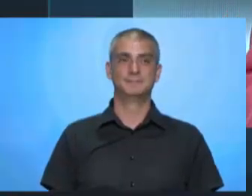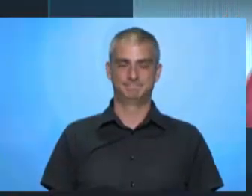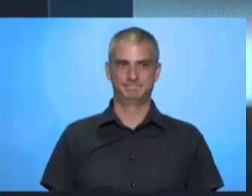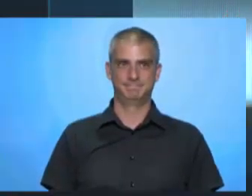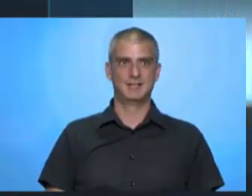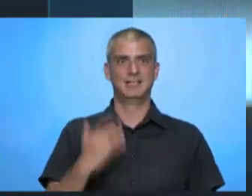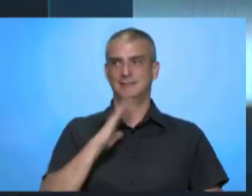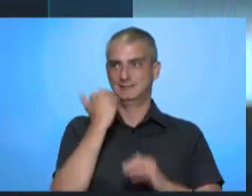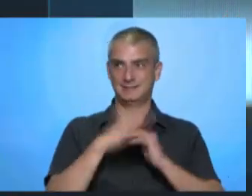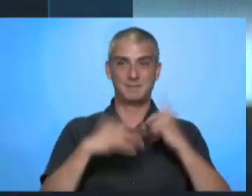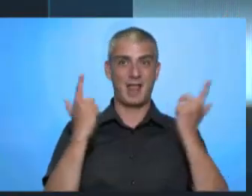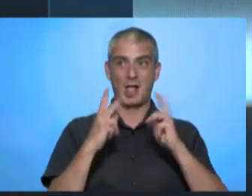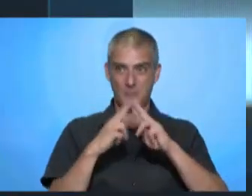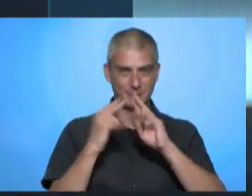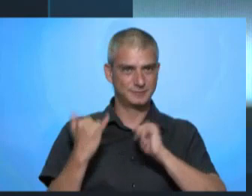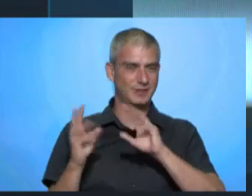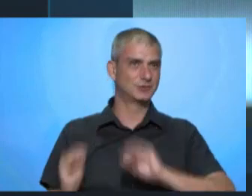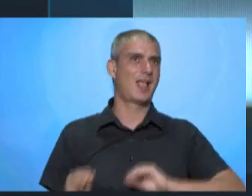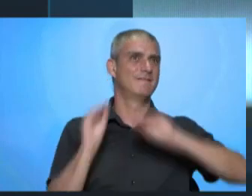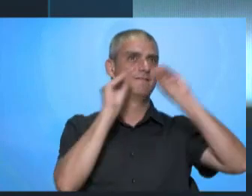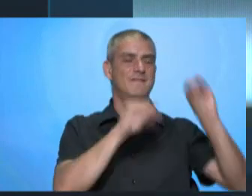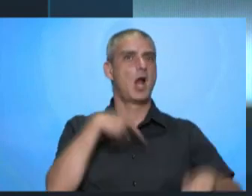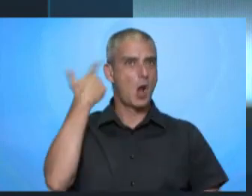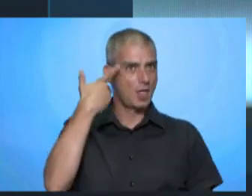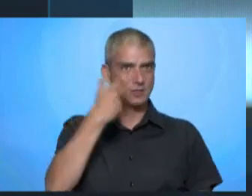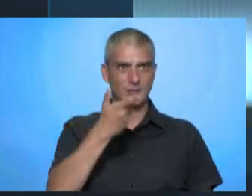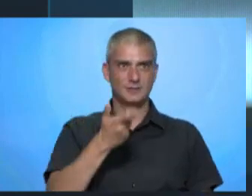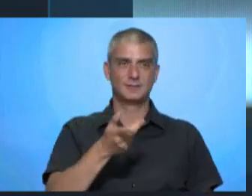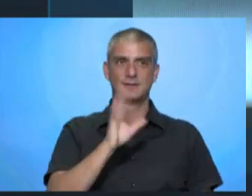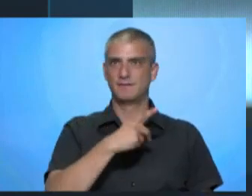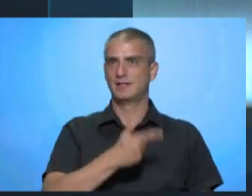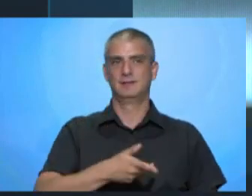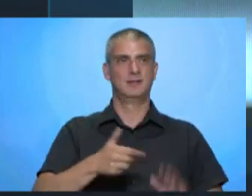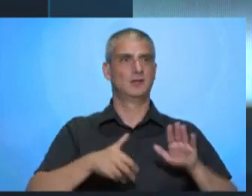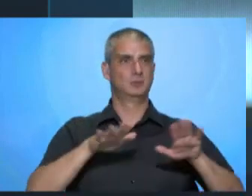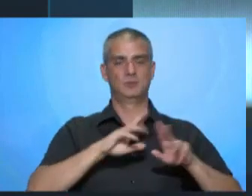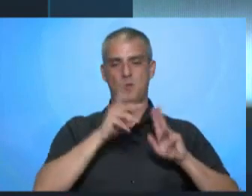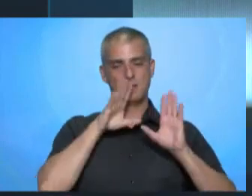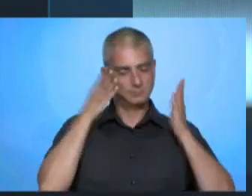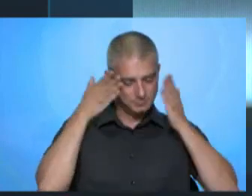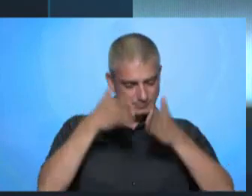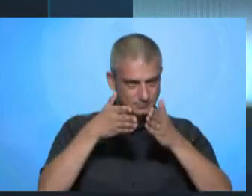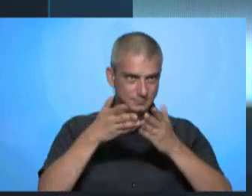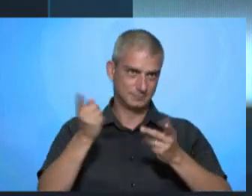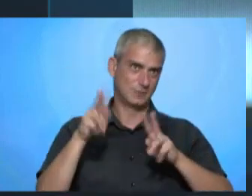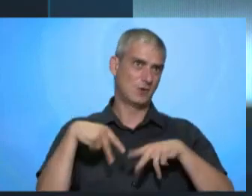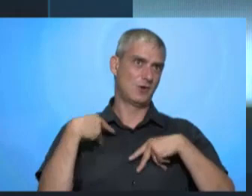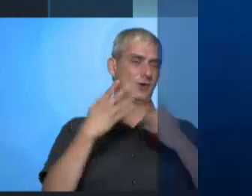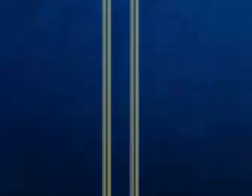אנטוני ימין, סיימת לחגוג ועכשיו את בלונדון, ויצא לתרזה מיי נפלא, כי כולם מתעסקים ב-It's Coming Home.